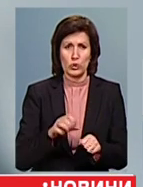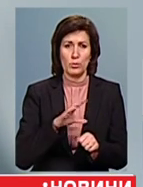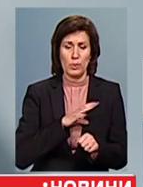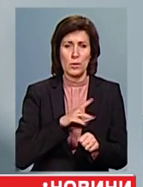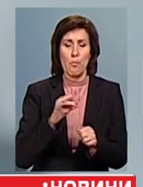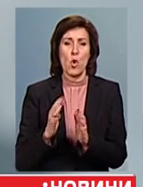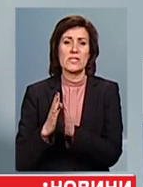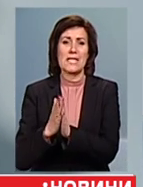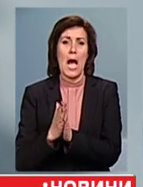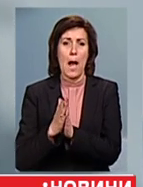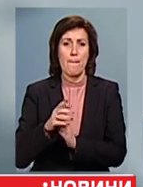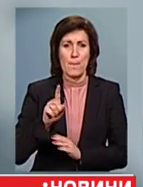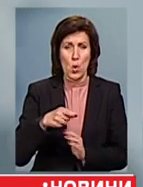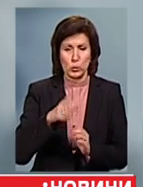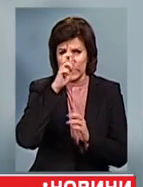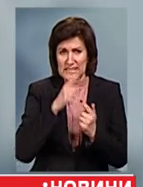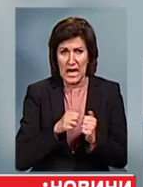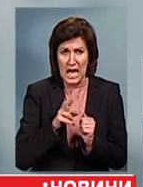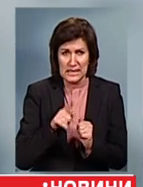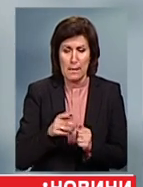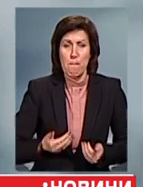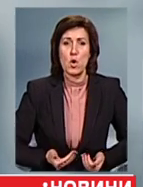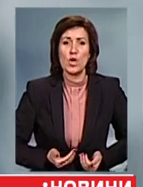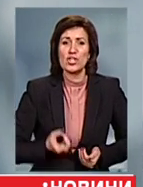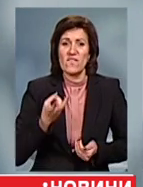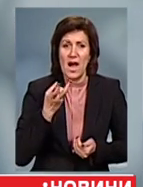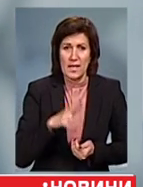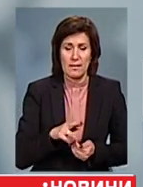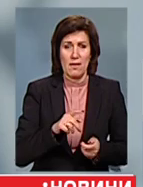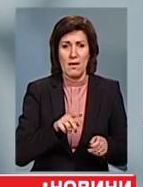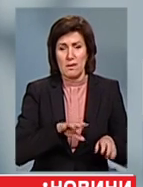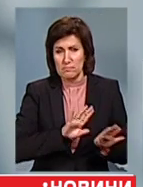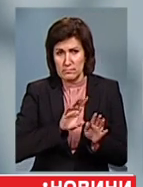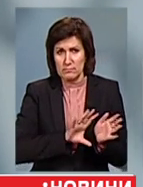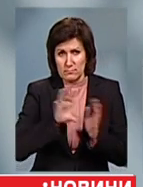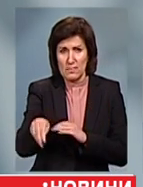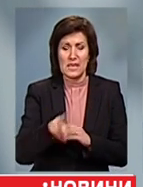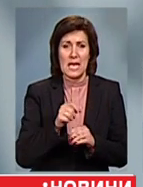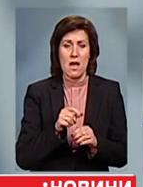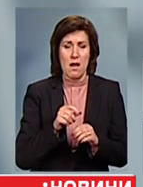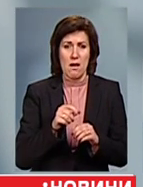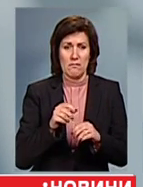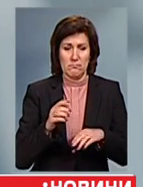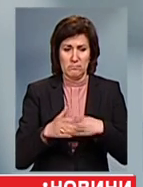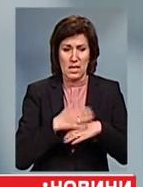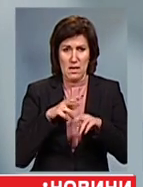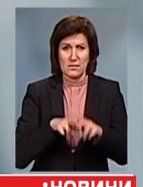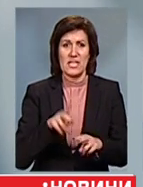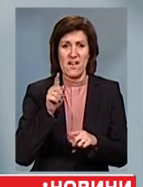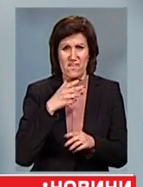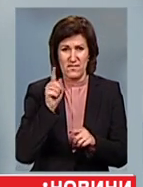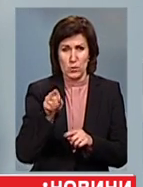по запросу страны его проживания быть выдан для отбывания наказания уже в той